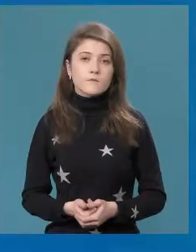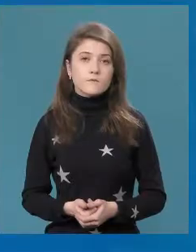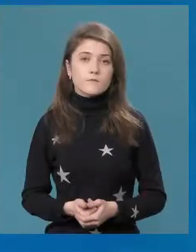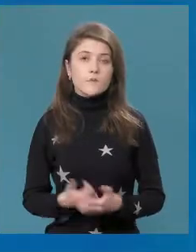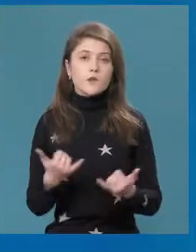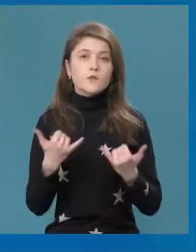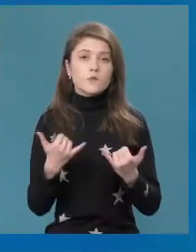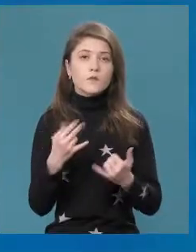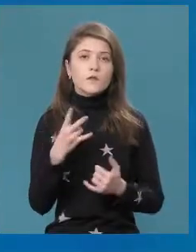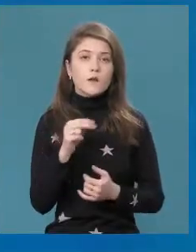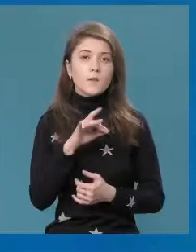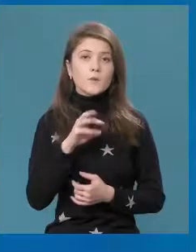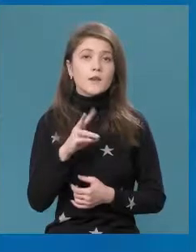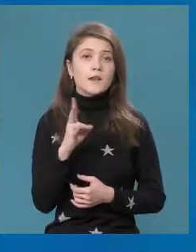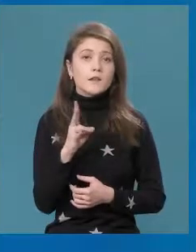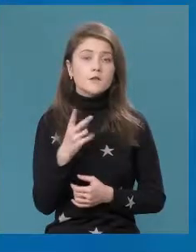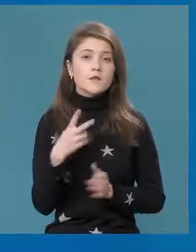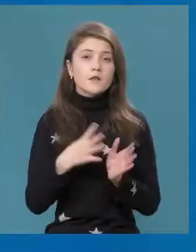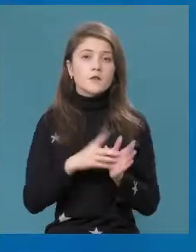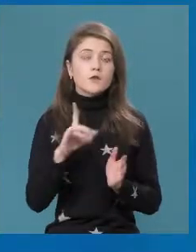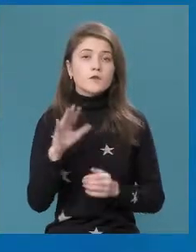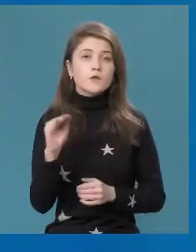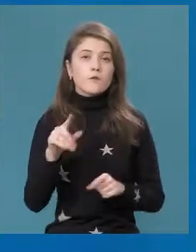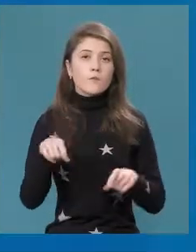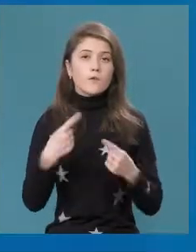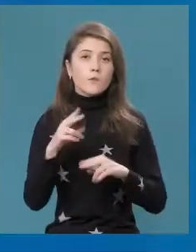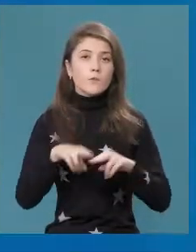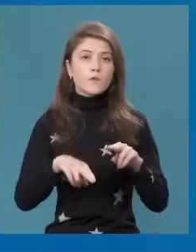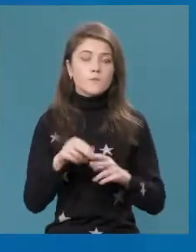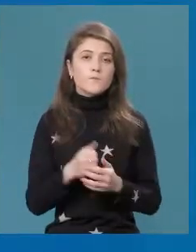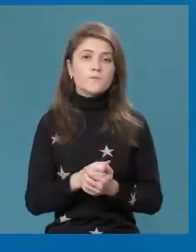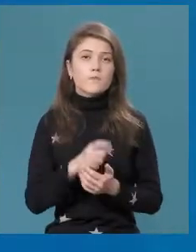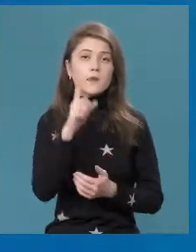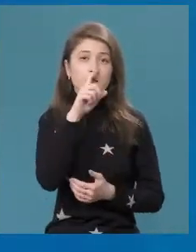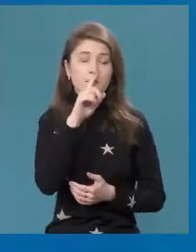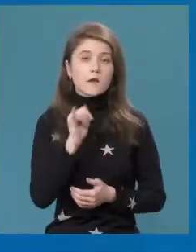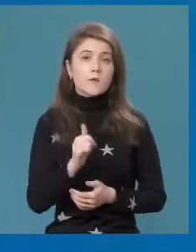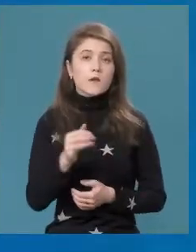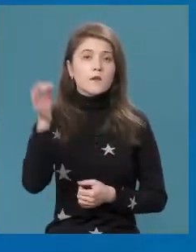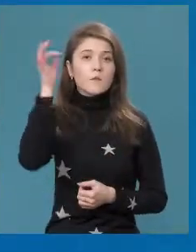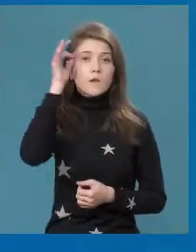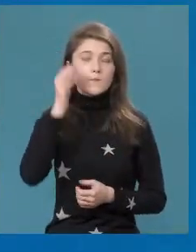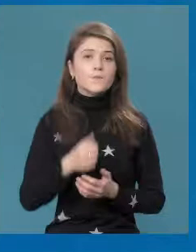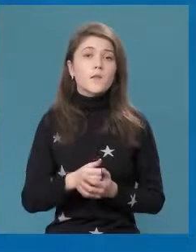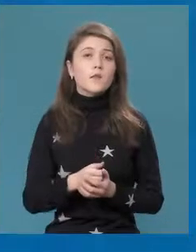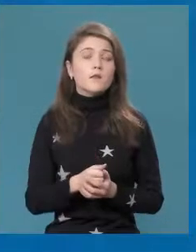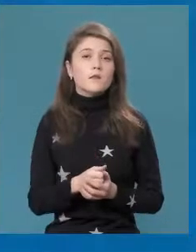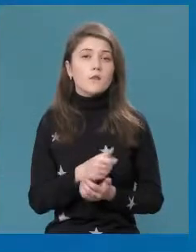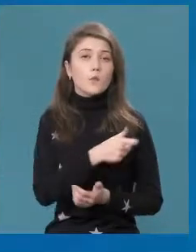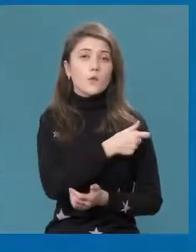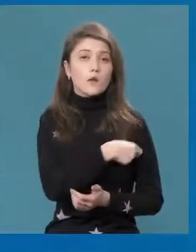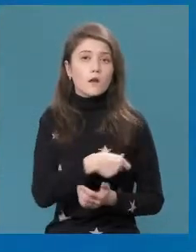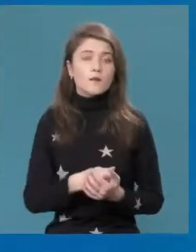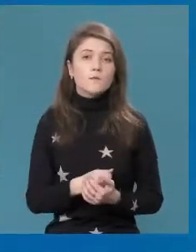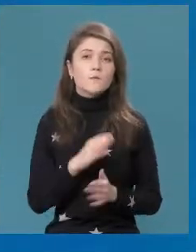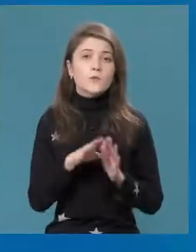Сьогодні на проспекті Незалежності 29, що в Житомирі, відновили будівництво автозаправної станції. Нагадаю, депутати міської ради 31 жовтня під час